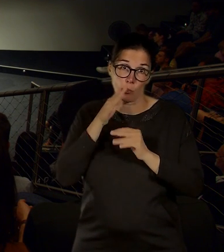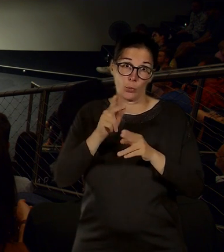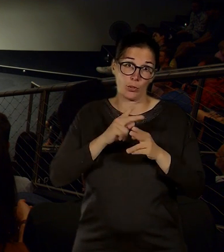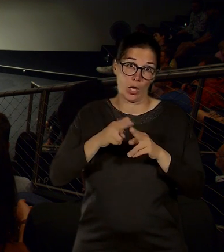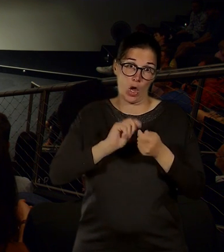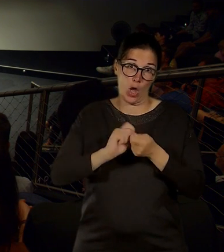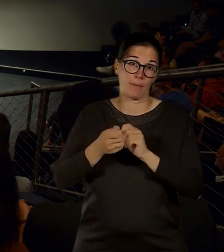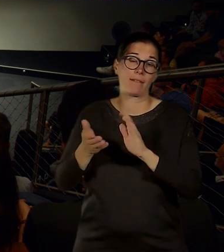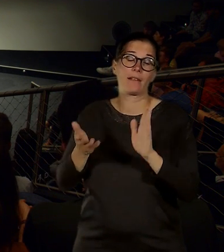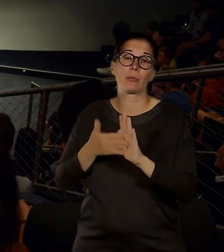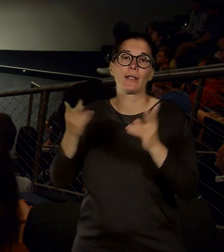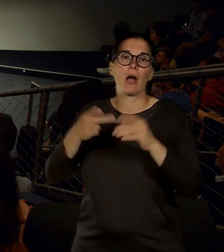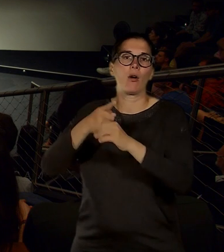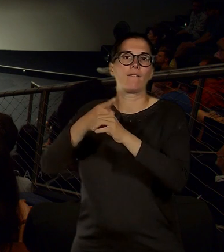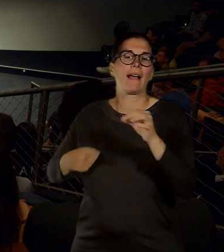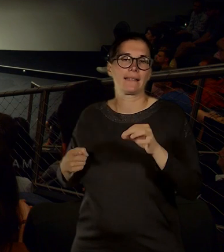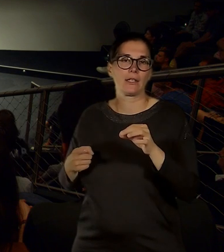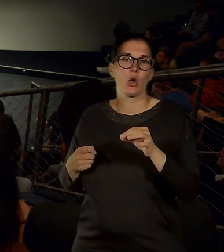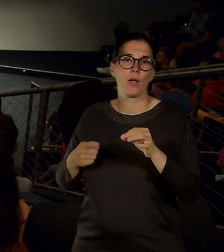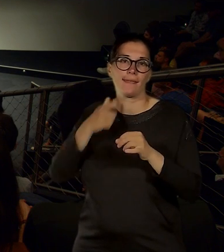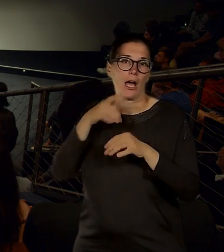Národní třídě.